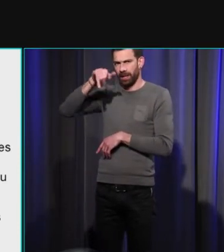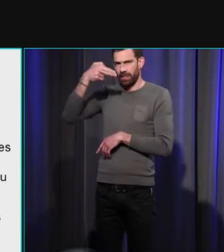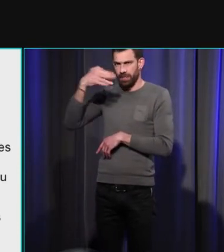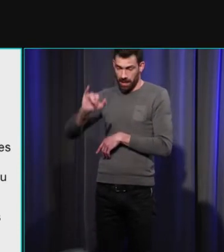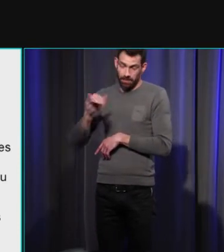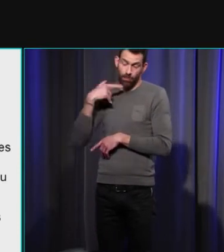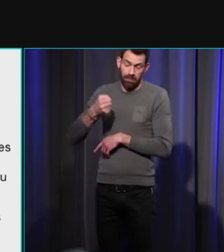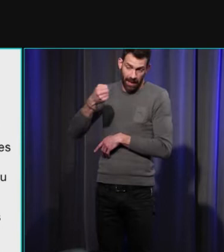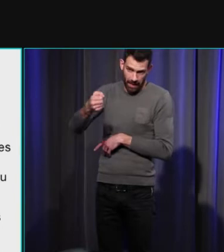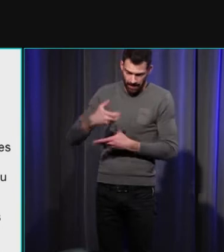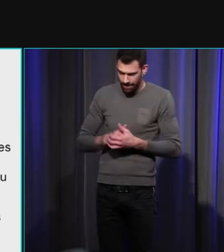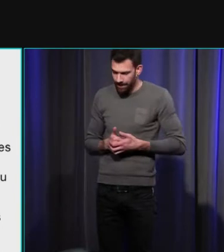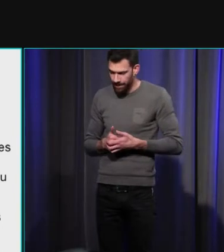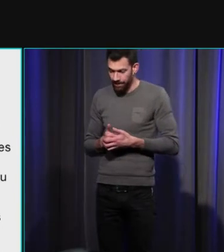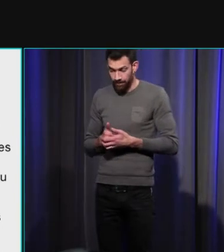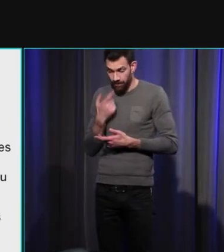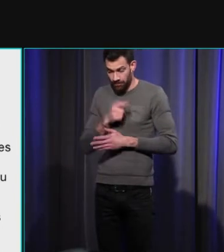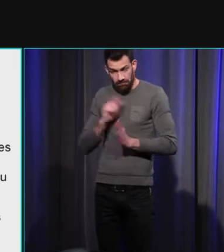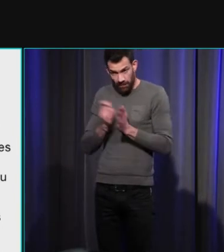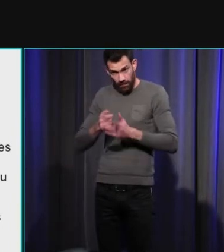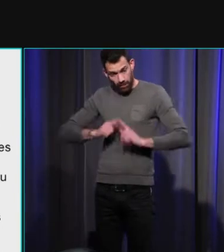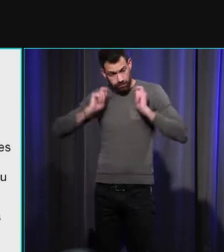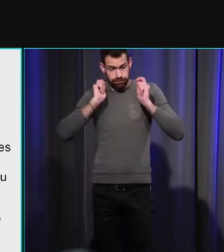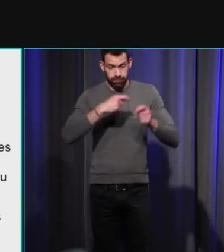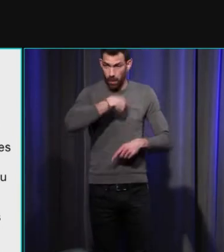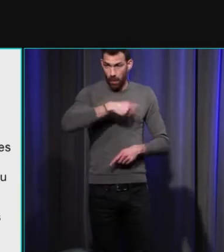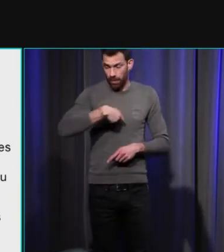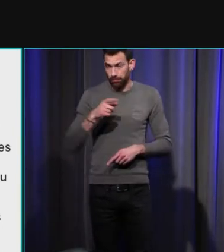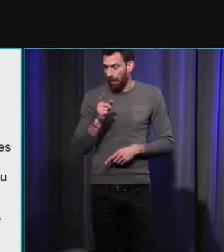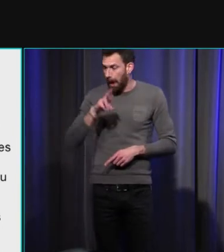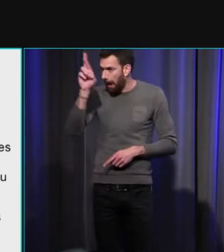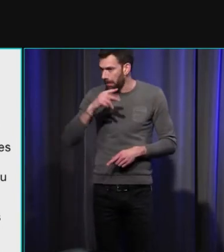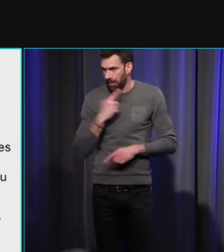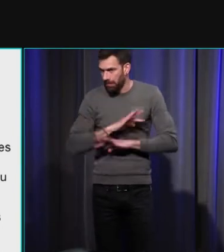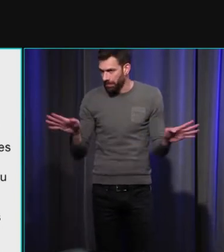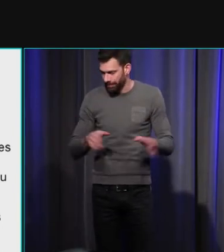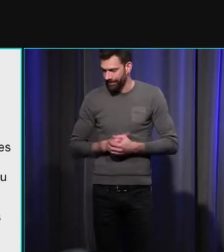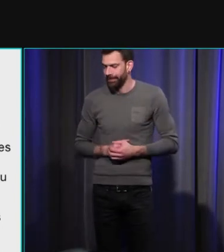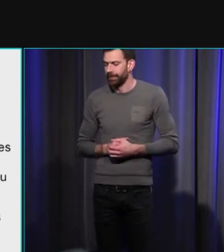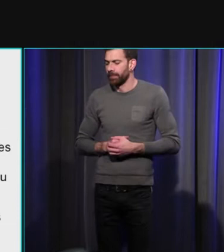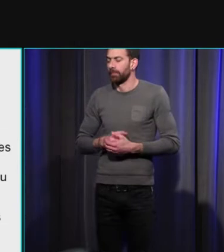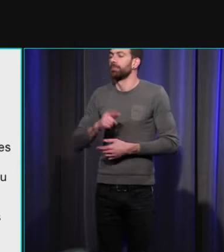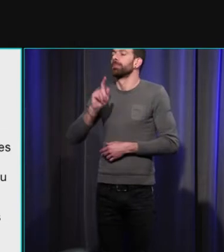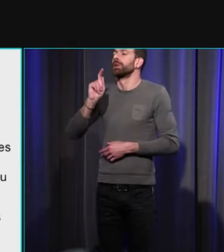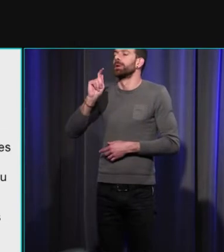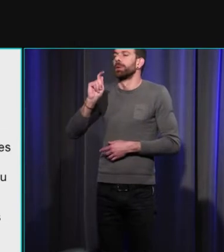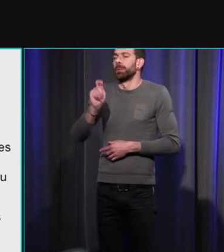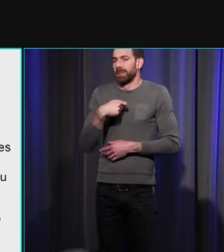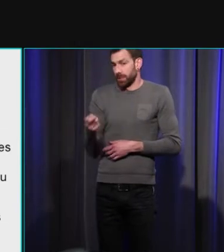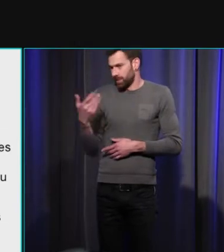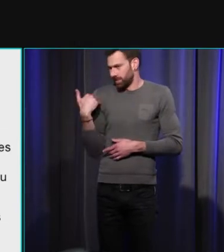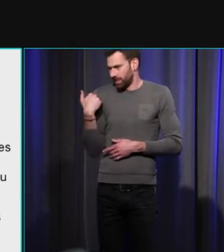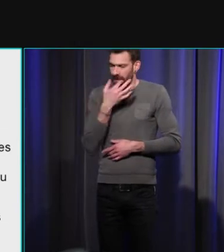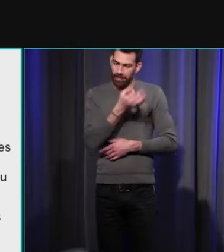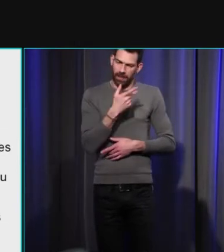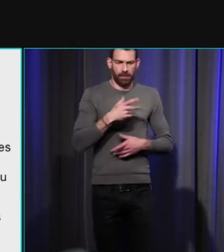très rare donc à l'époque que l' on les appelle les croisés alors bien sûr il y a comme je l'aï dit tout à l'heure un statut quasi